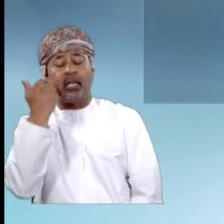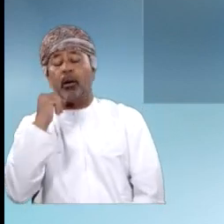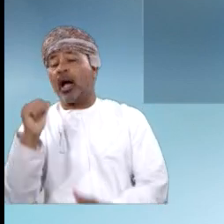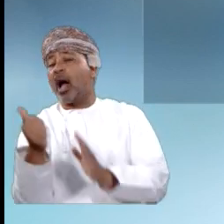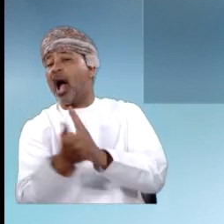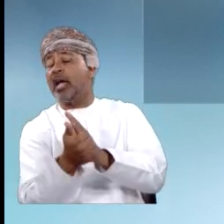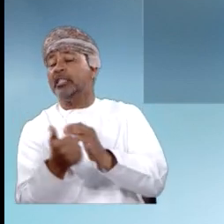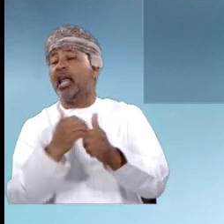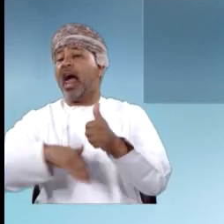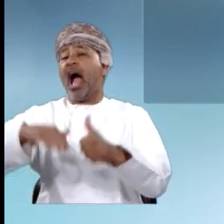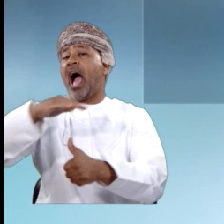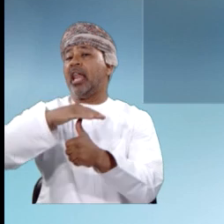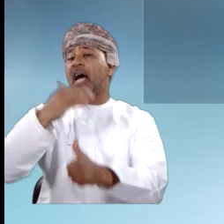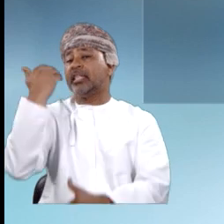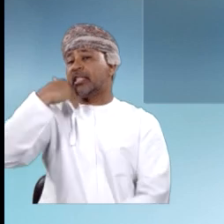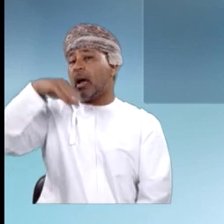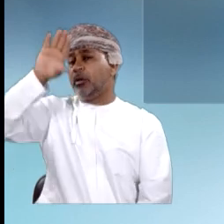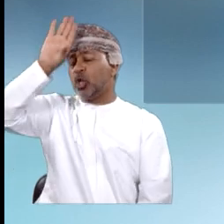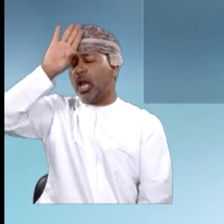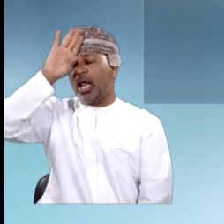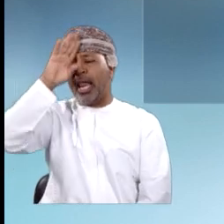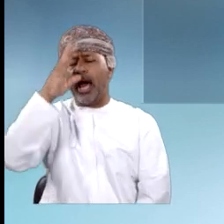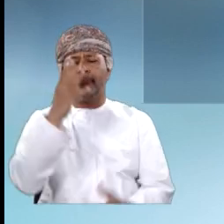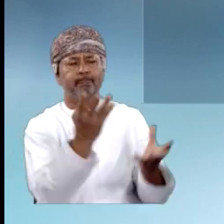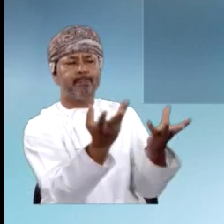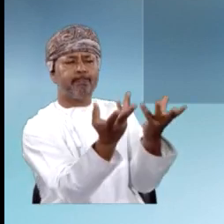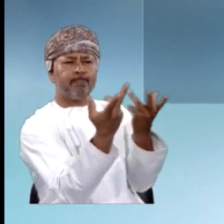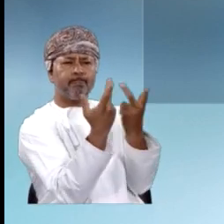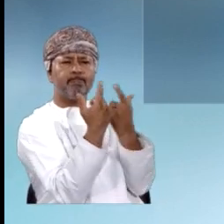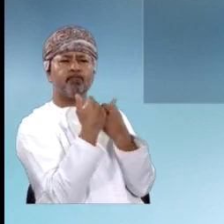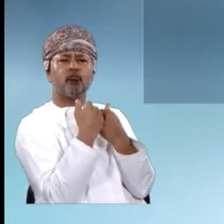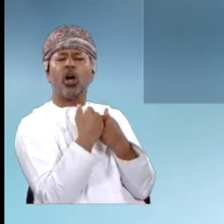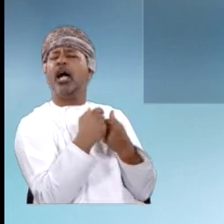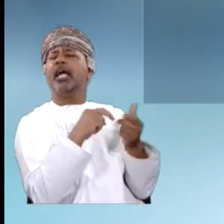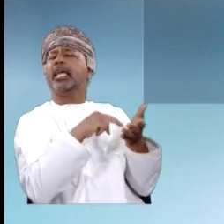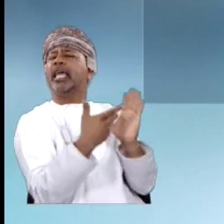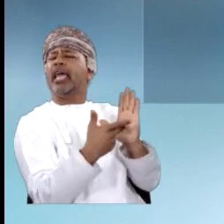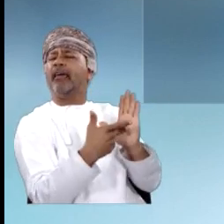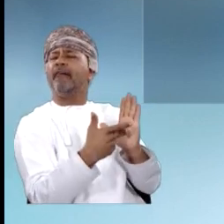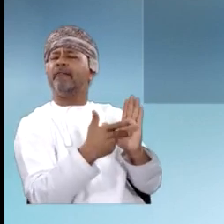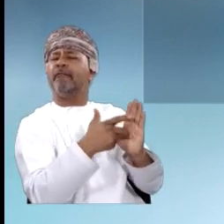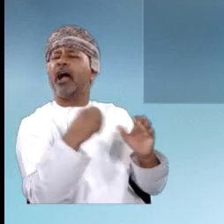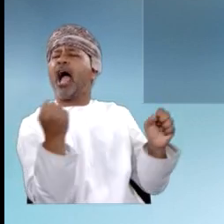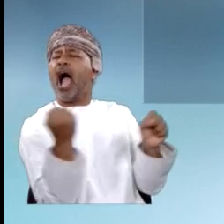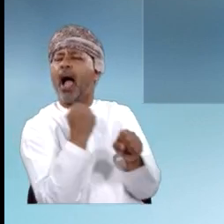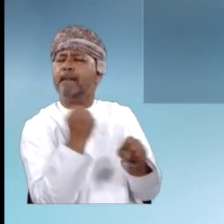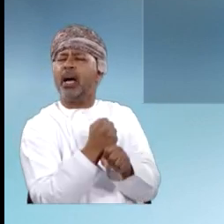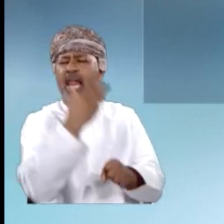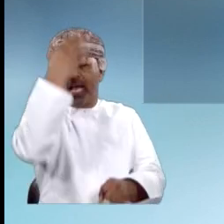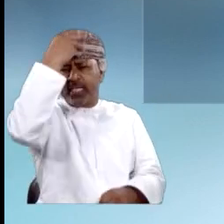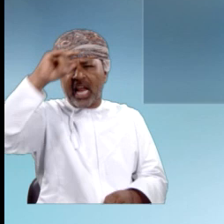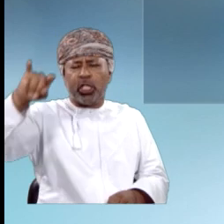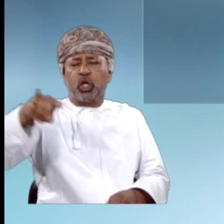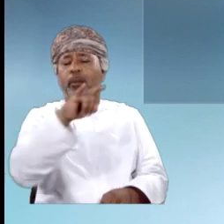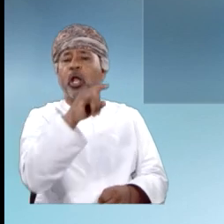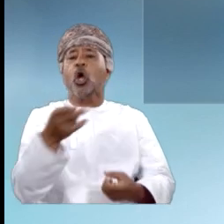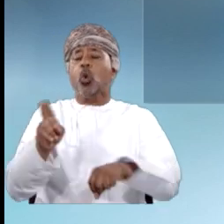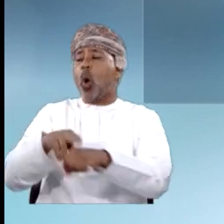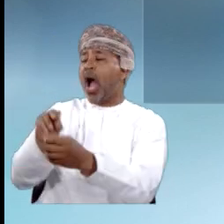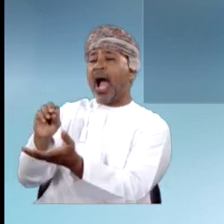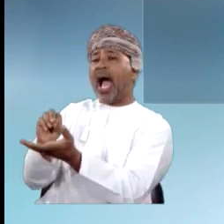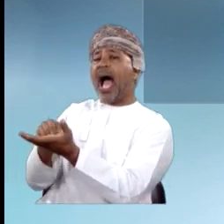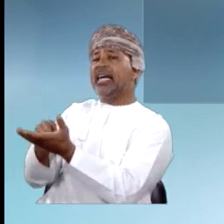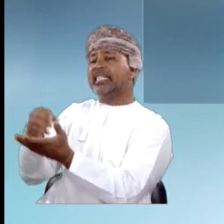الاعلى يده الله واستمع الى ايجاز عن سلاح الجو السلطاني العماني وما تتمتع به قاعده ادم